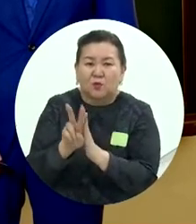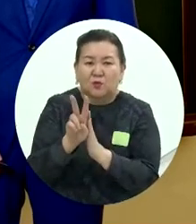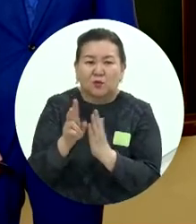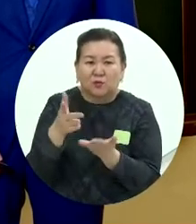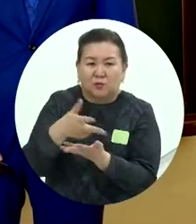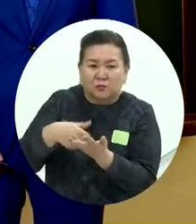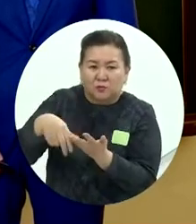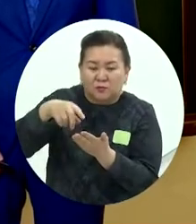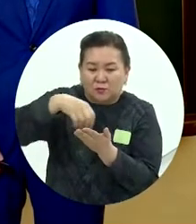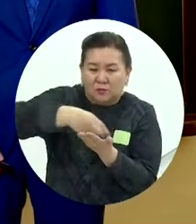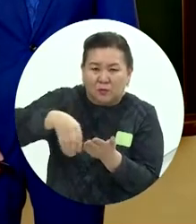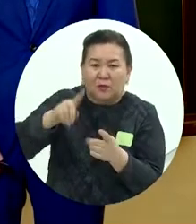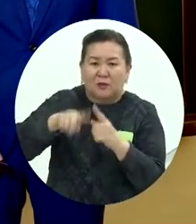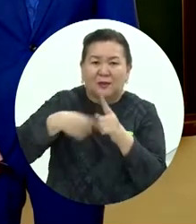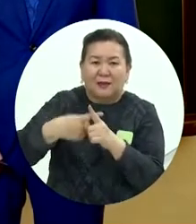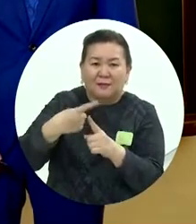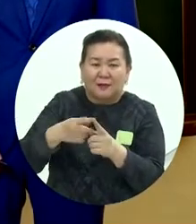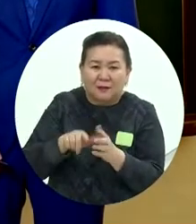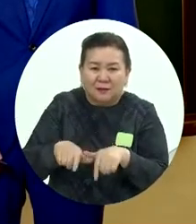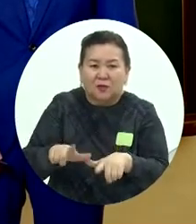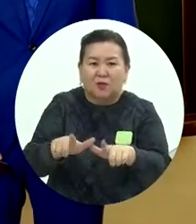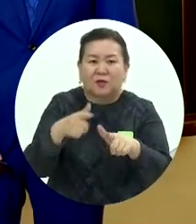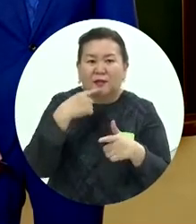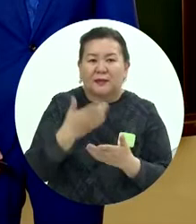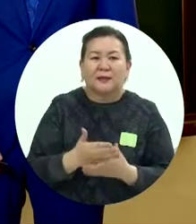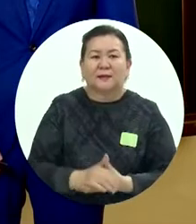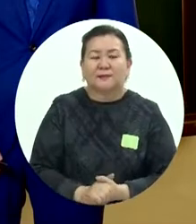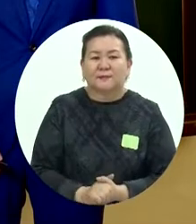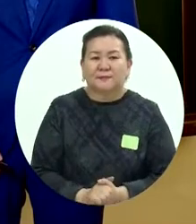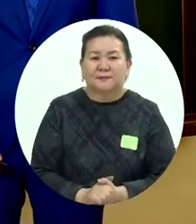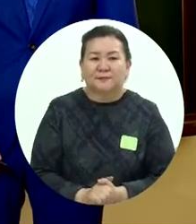хурмал хэлбэрийн олон янз хэлбэрийн давцыг толготуудыг хэлж байгаа юм аа.